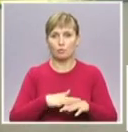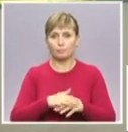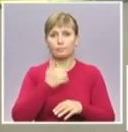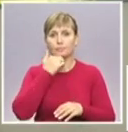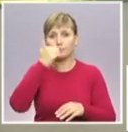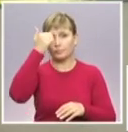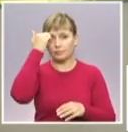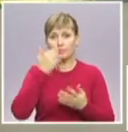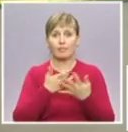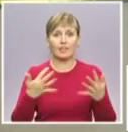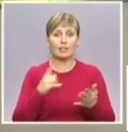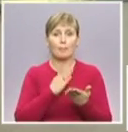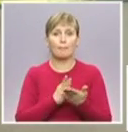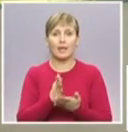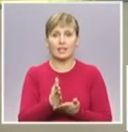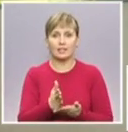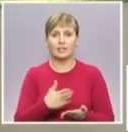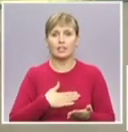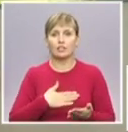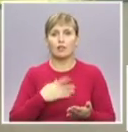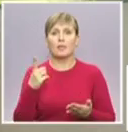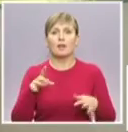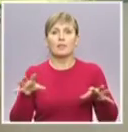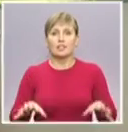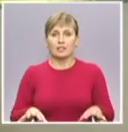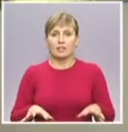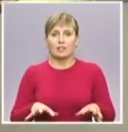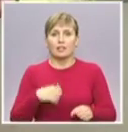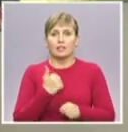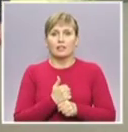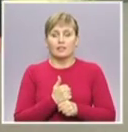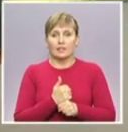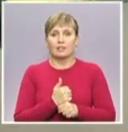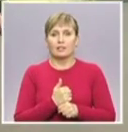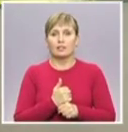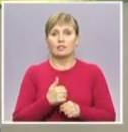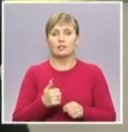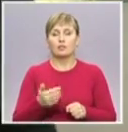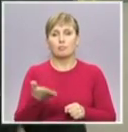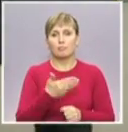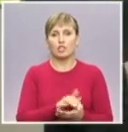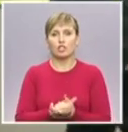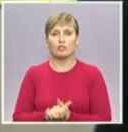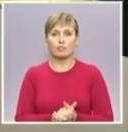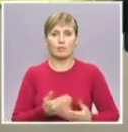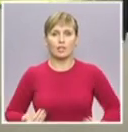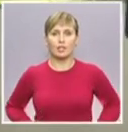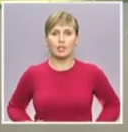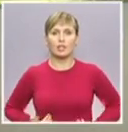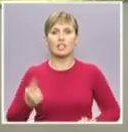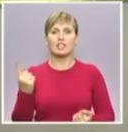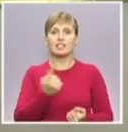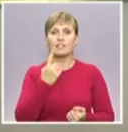Благодаря миролюбивой политике нашего первого президента, главнокомандующего вооруженными силами, мы живем в мире.